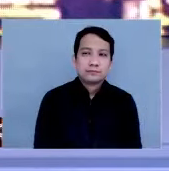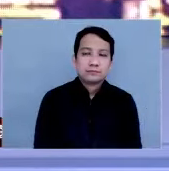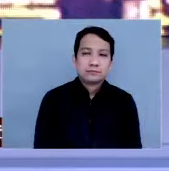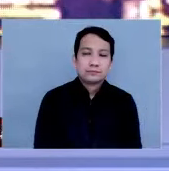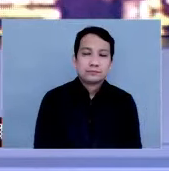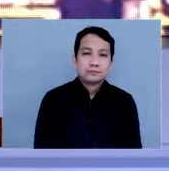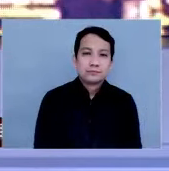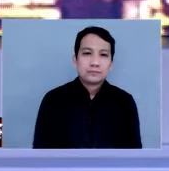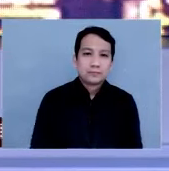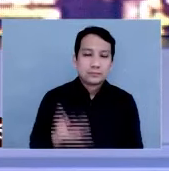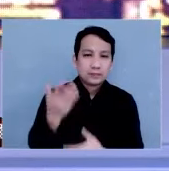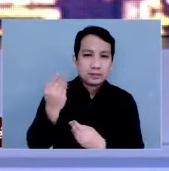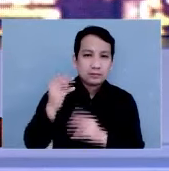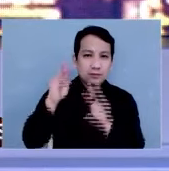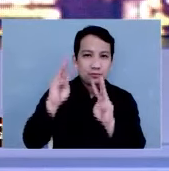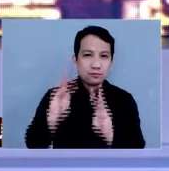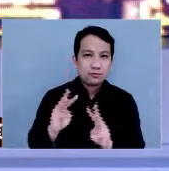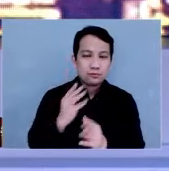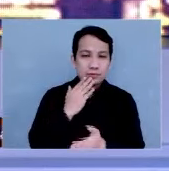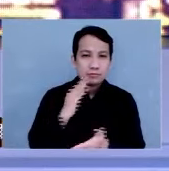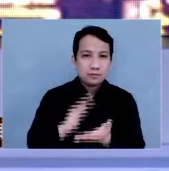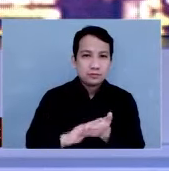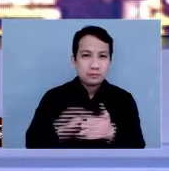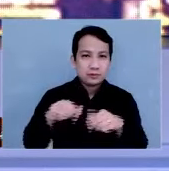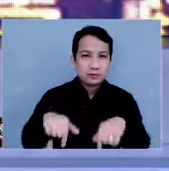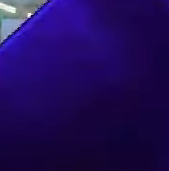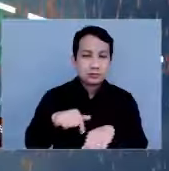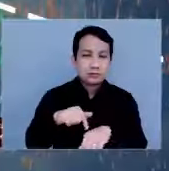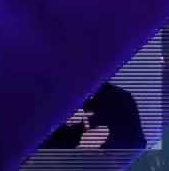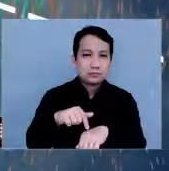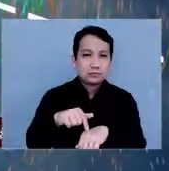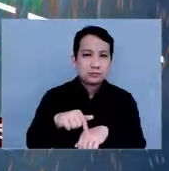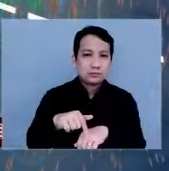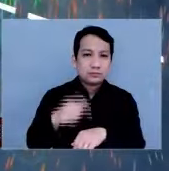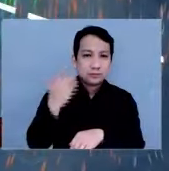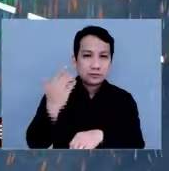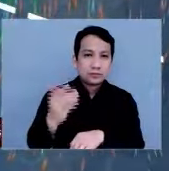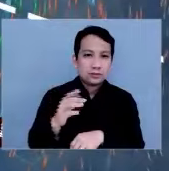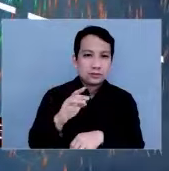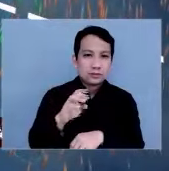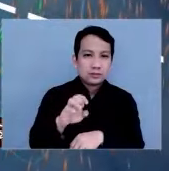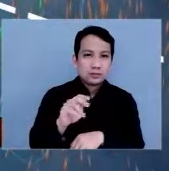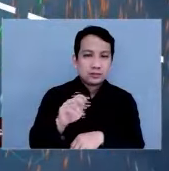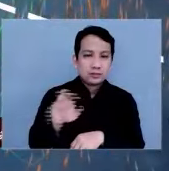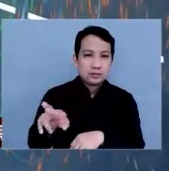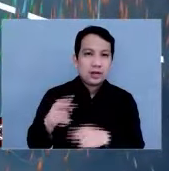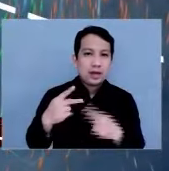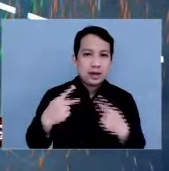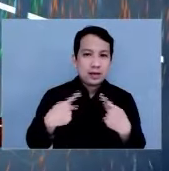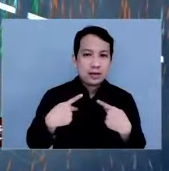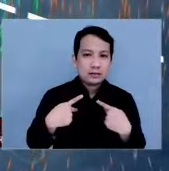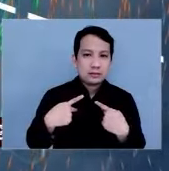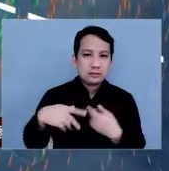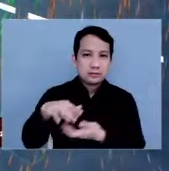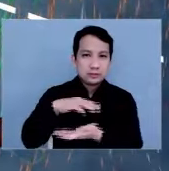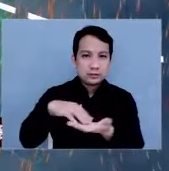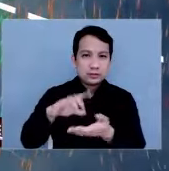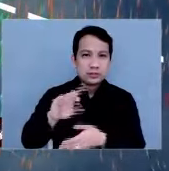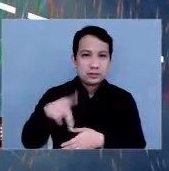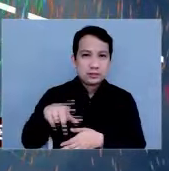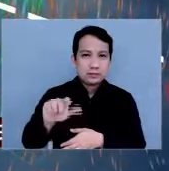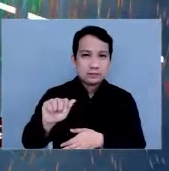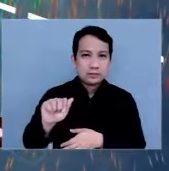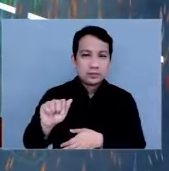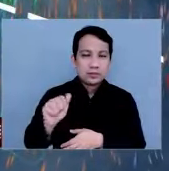Mga kapatid, may nagbabadyang sama ng panahon sa bansa. Sa forecast ng Metro Weather, may posibleng mabuong low pressure area bukas